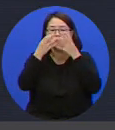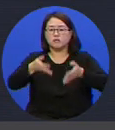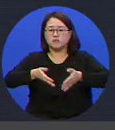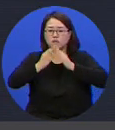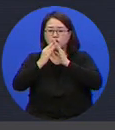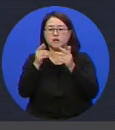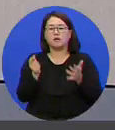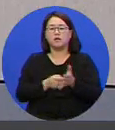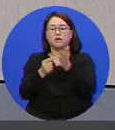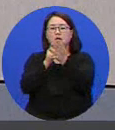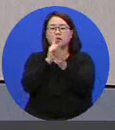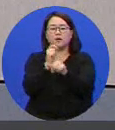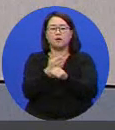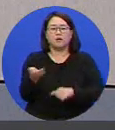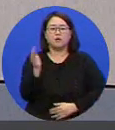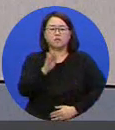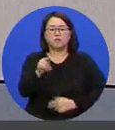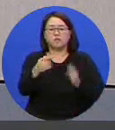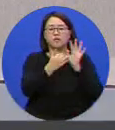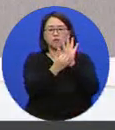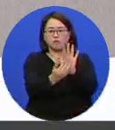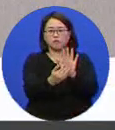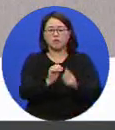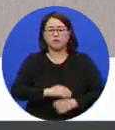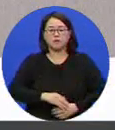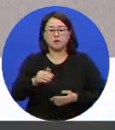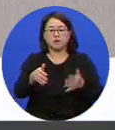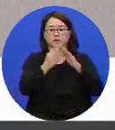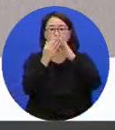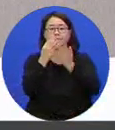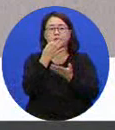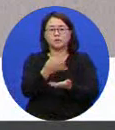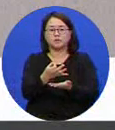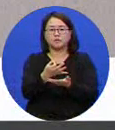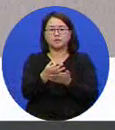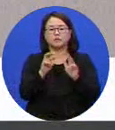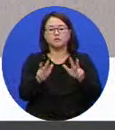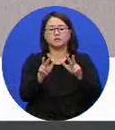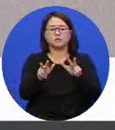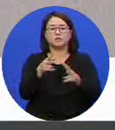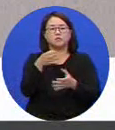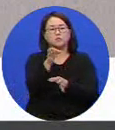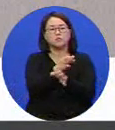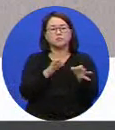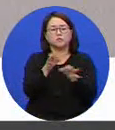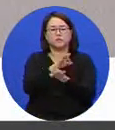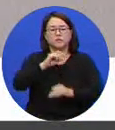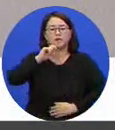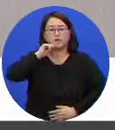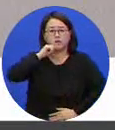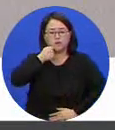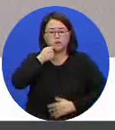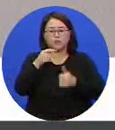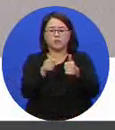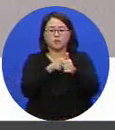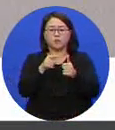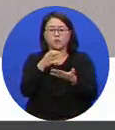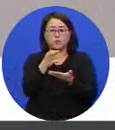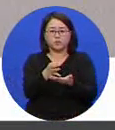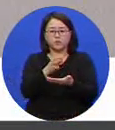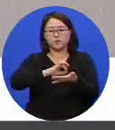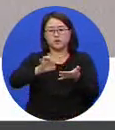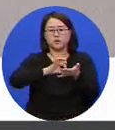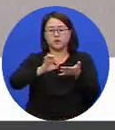거부하고 있습니다. 그 건축 비용이 열악한 교육 재정에서 나갑니다. 그렇기 때문에 그런